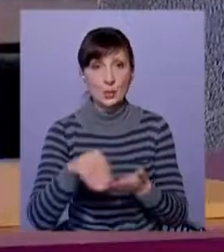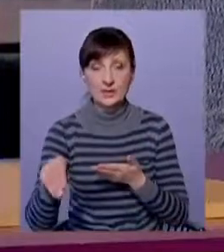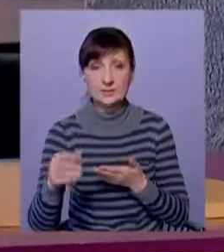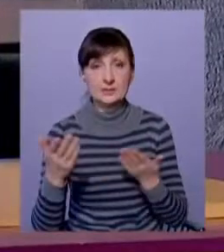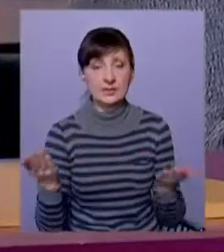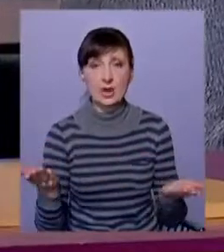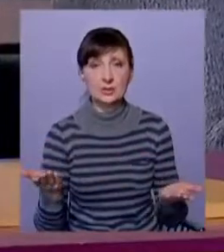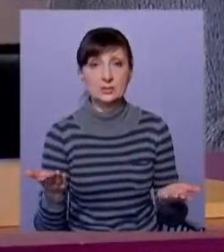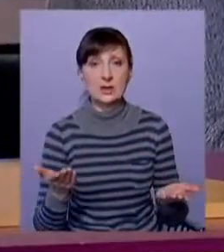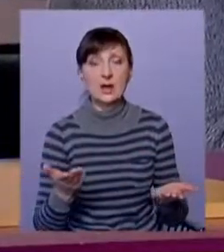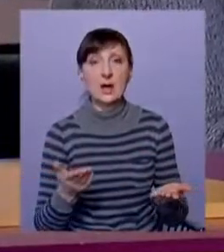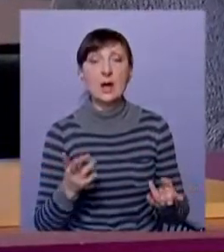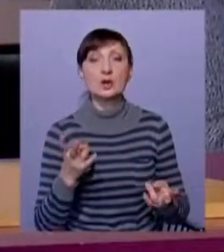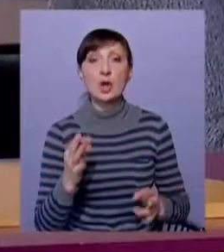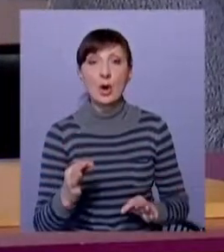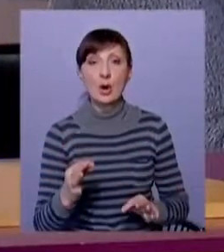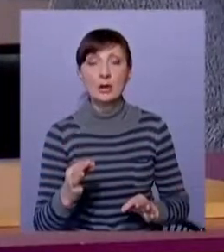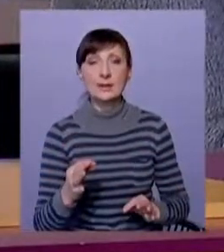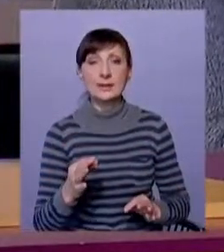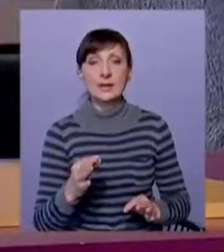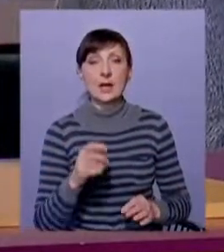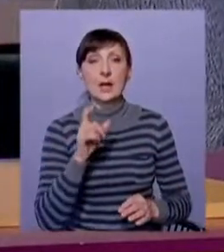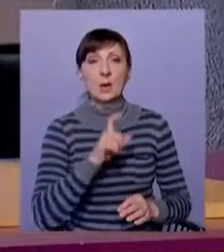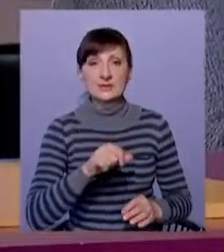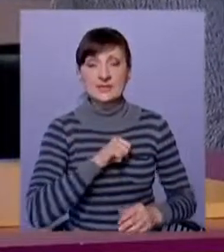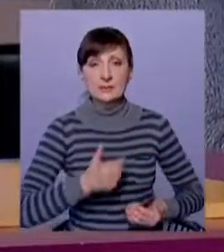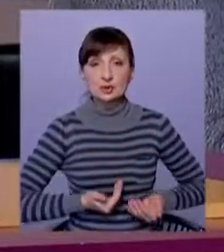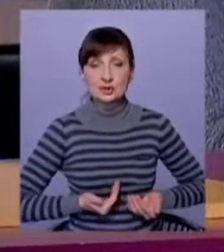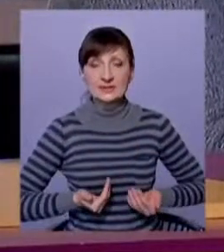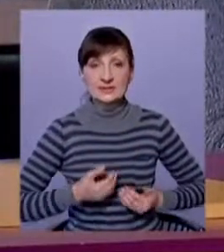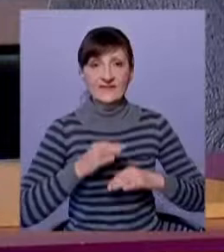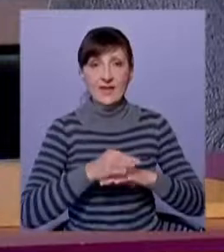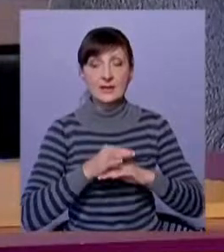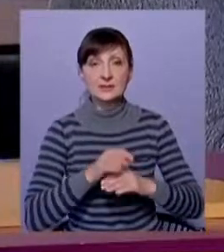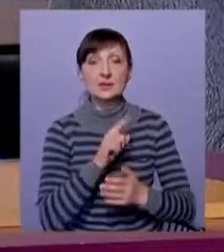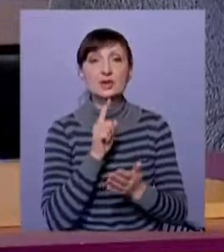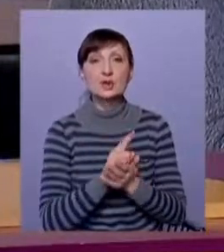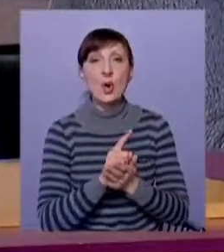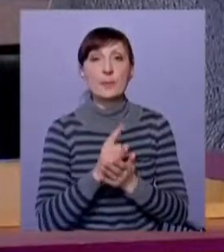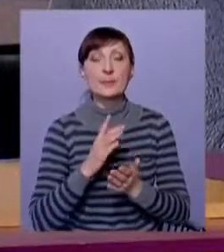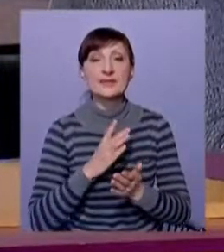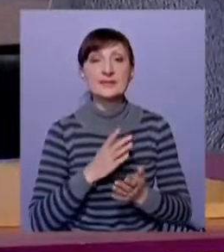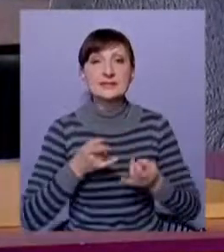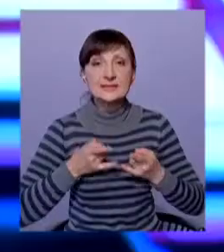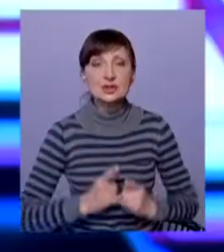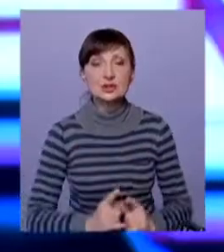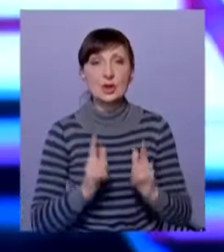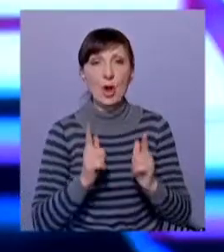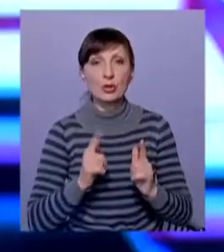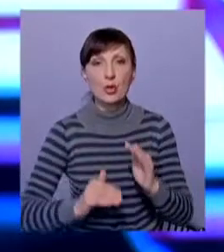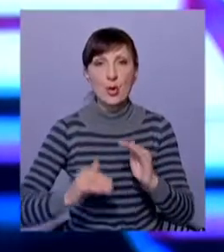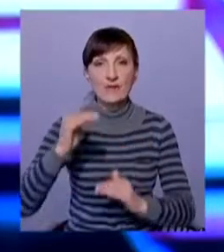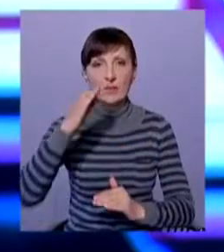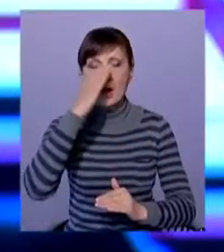доступны, да. В данном случае, как говорится, введение здорового образа жизни должно закладываться с рождения ребенка. То есть с